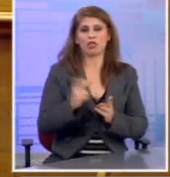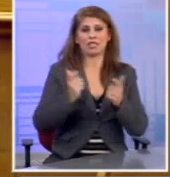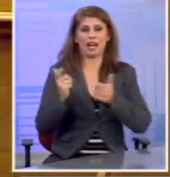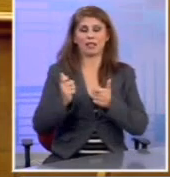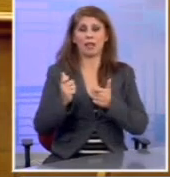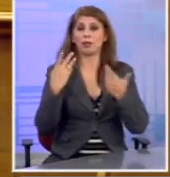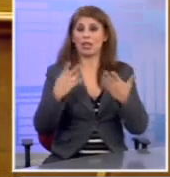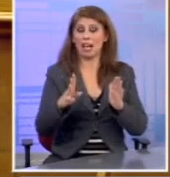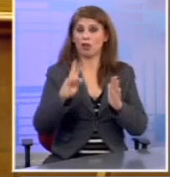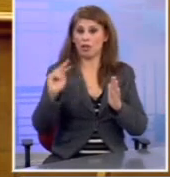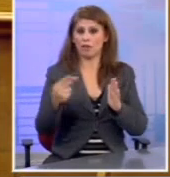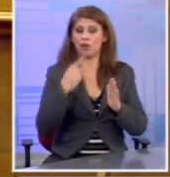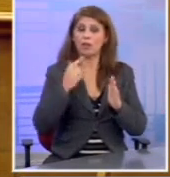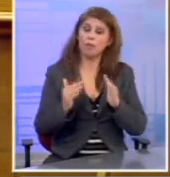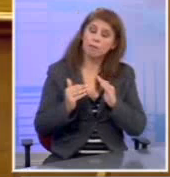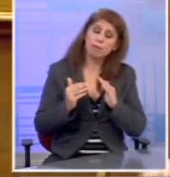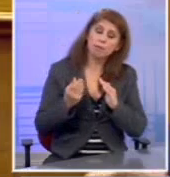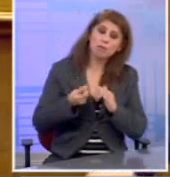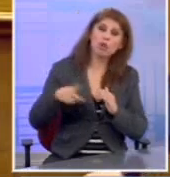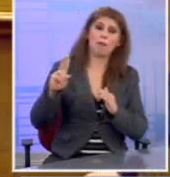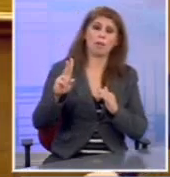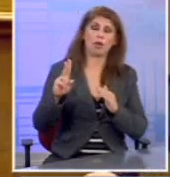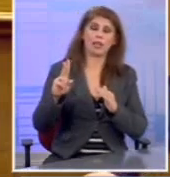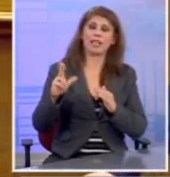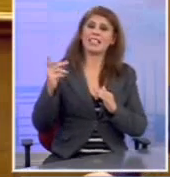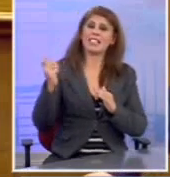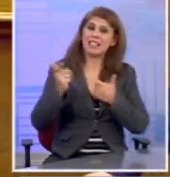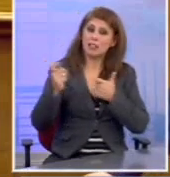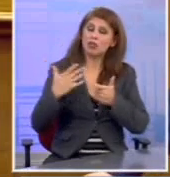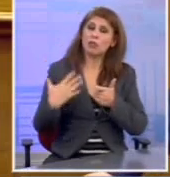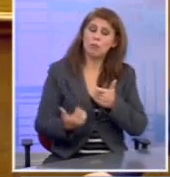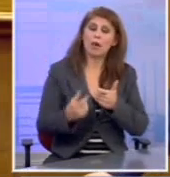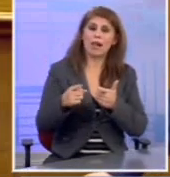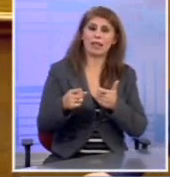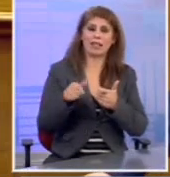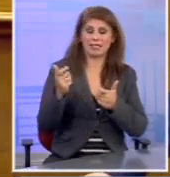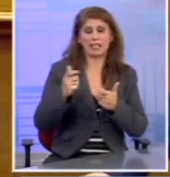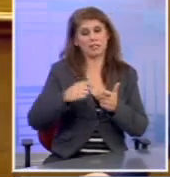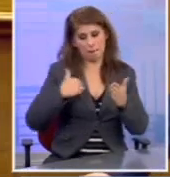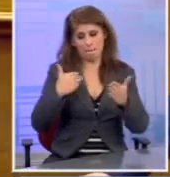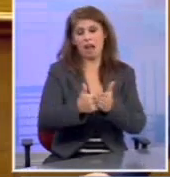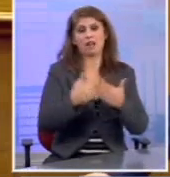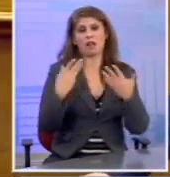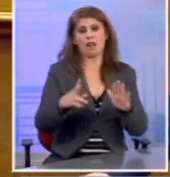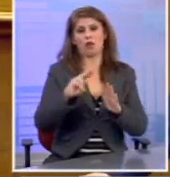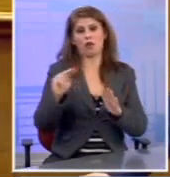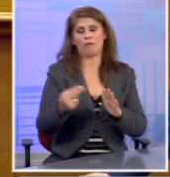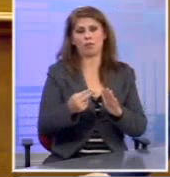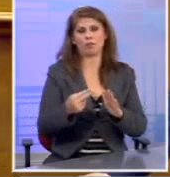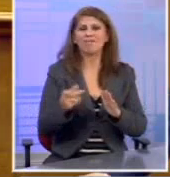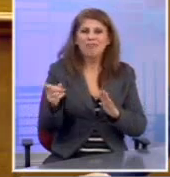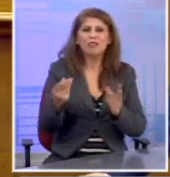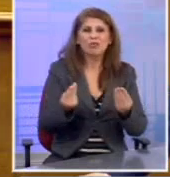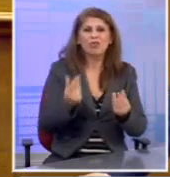είναι περισσότεροι οι συνταξιούχοι που λαμβάνουν σύνταξη μέχρι αυτό το ποσό. Να λοιπόν πώς διαβάζατε εσείς